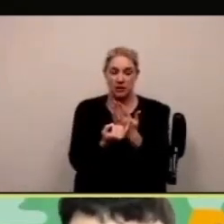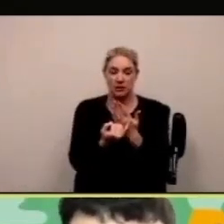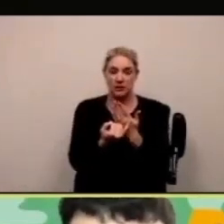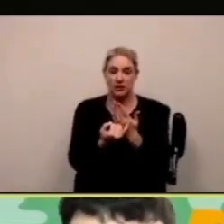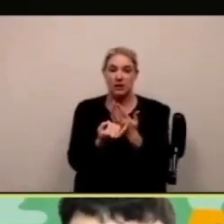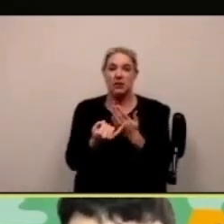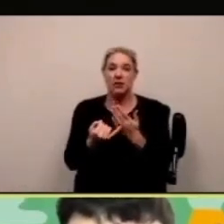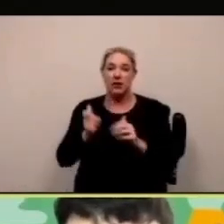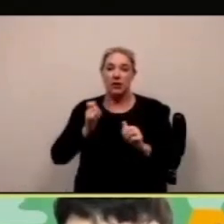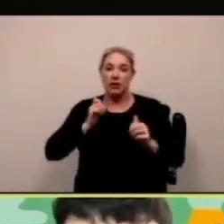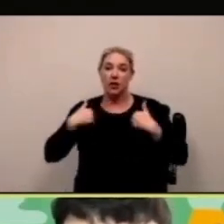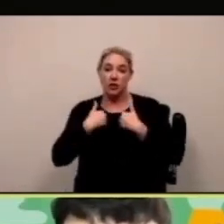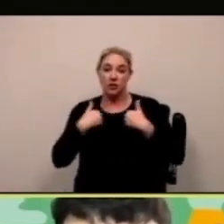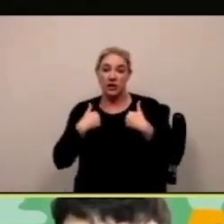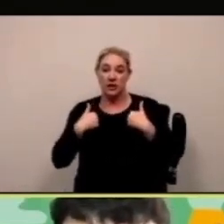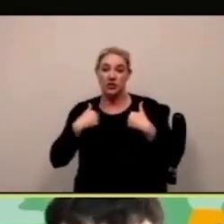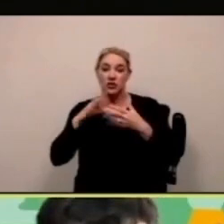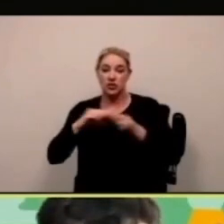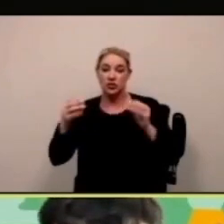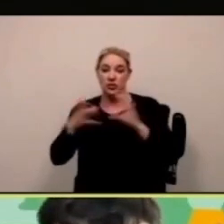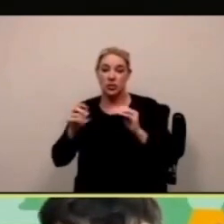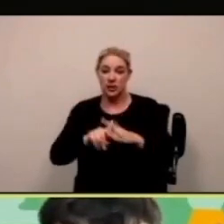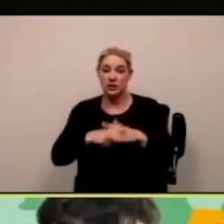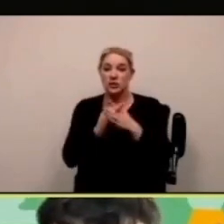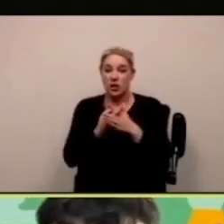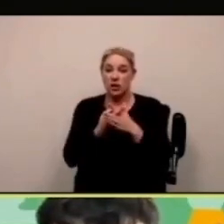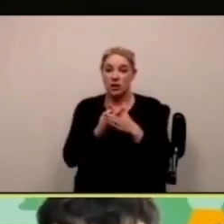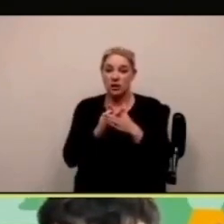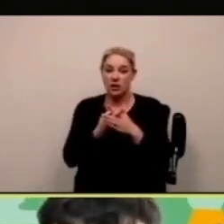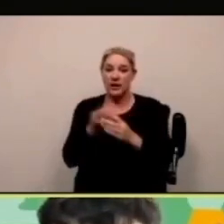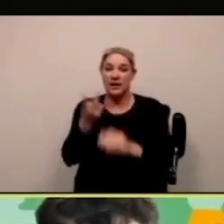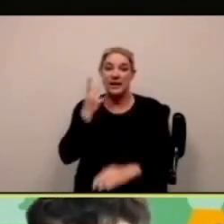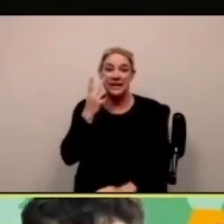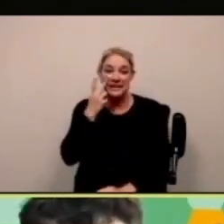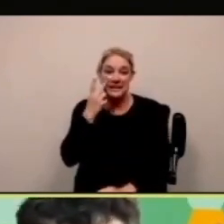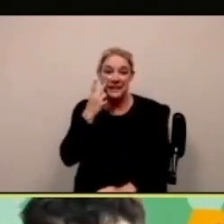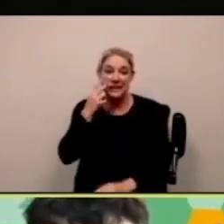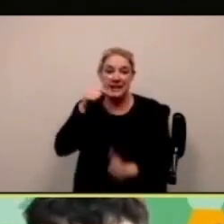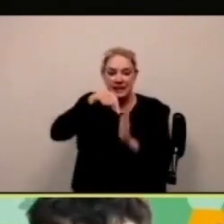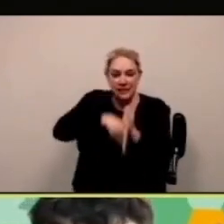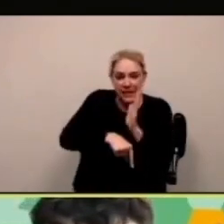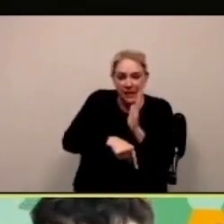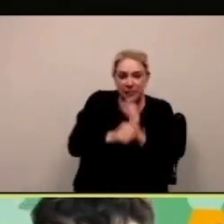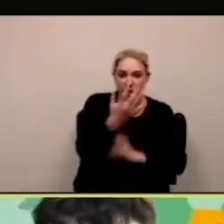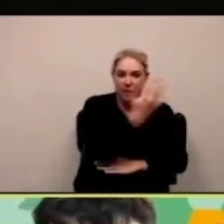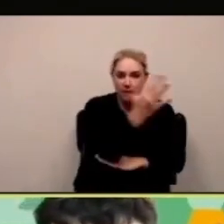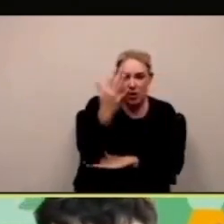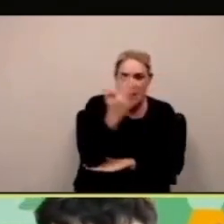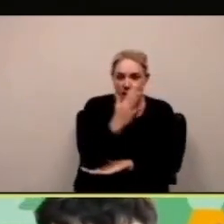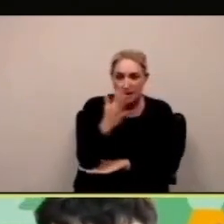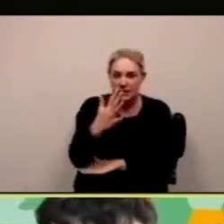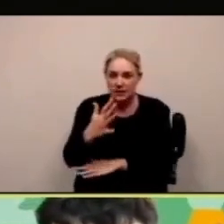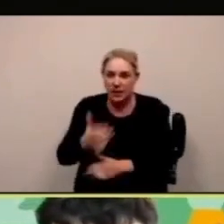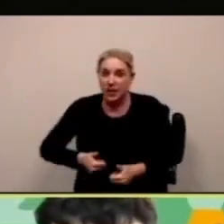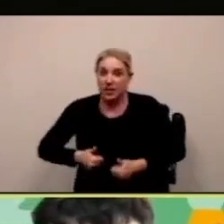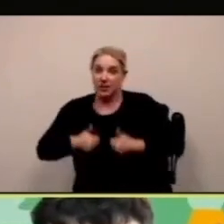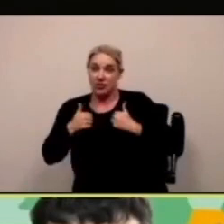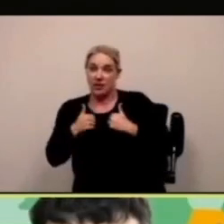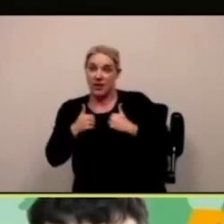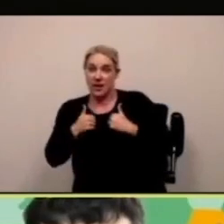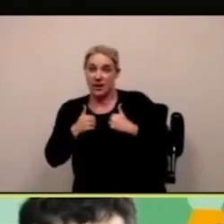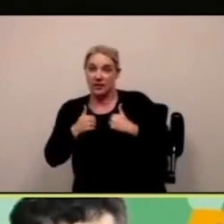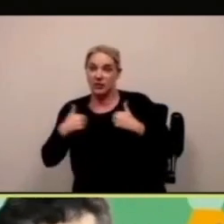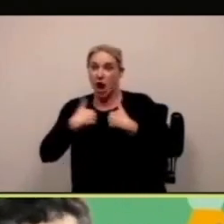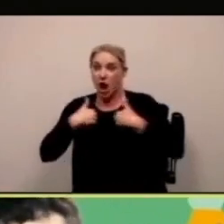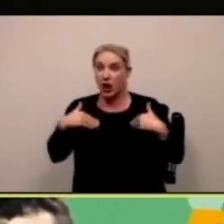動画させて動かしているものがいくつか当たります初心者向けの後プロジェクトがありますが